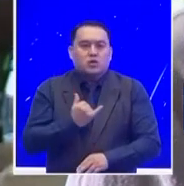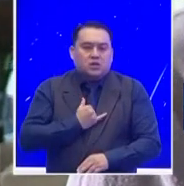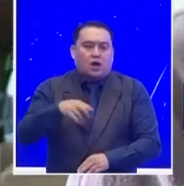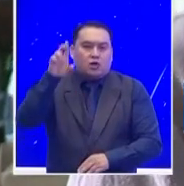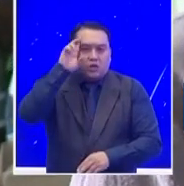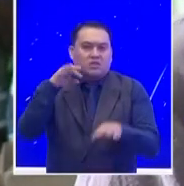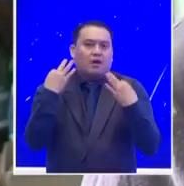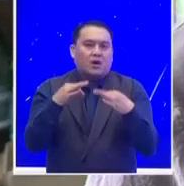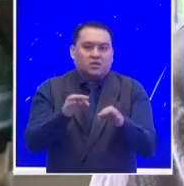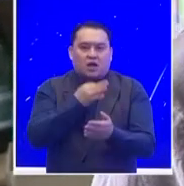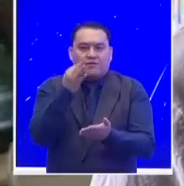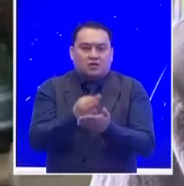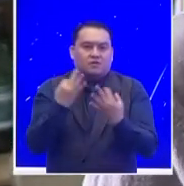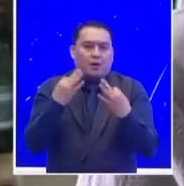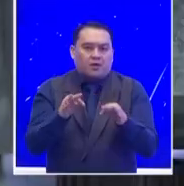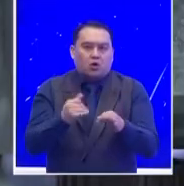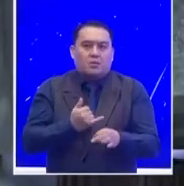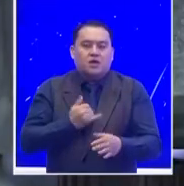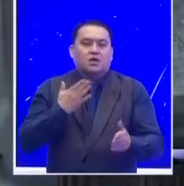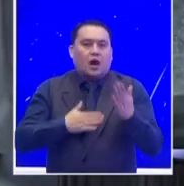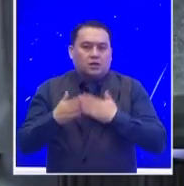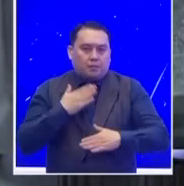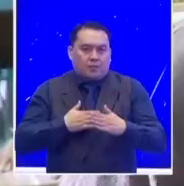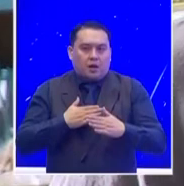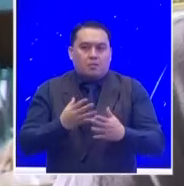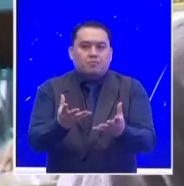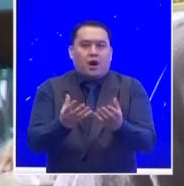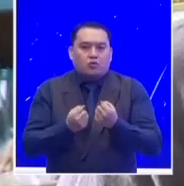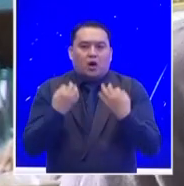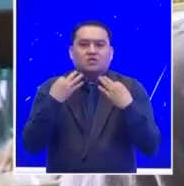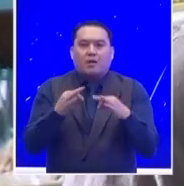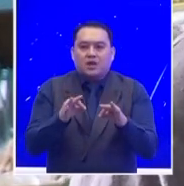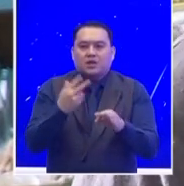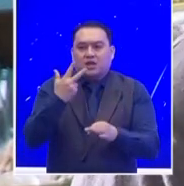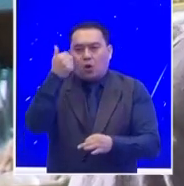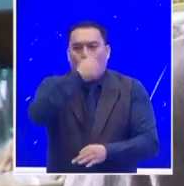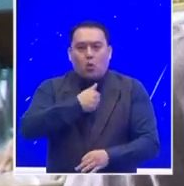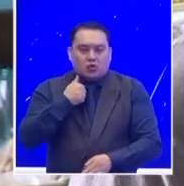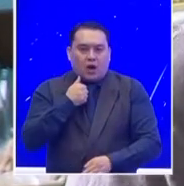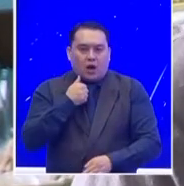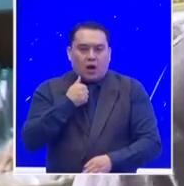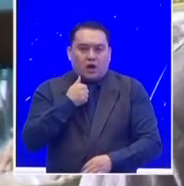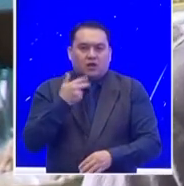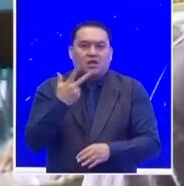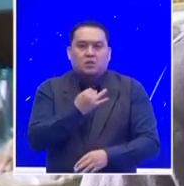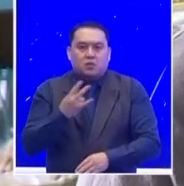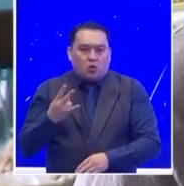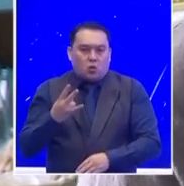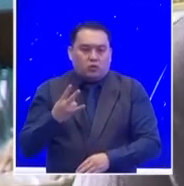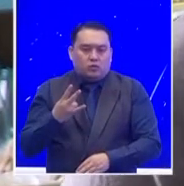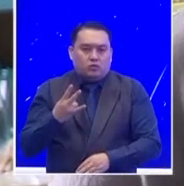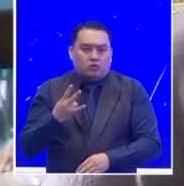государство освобождает от этого налога, и мы очень рады. Получается, освобождают нас на 3 года, и это уже 3 миллиона